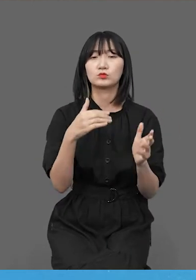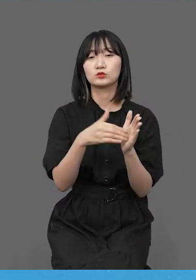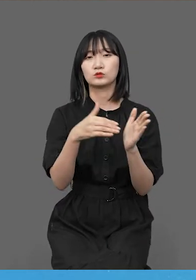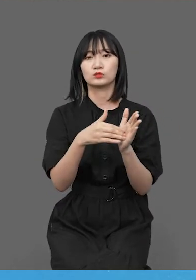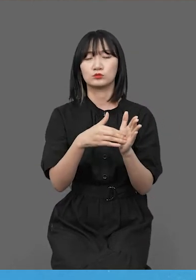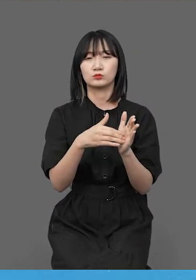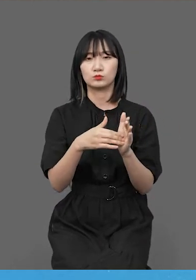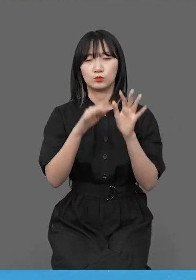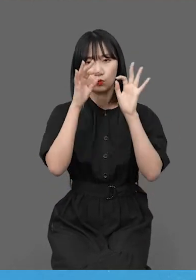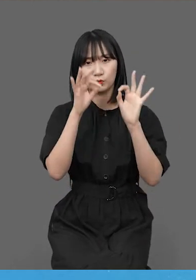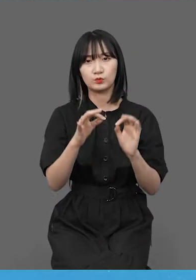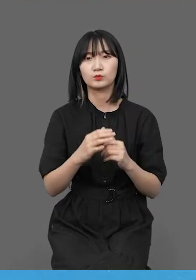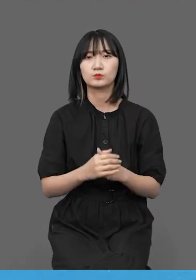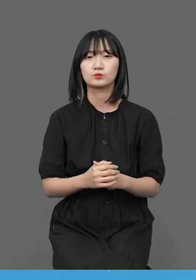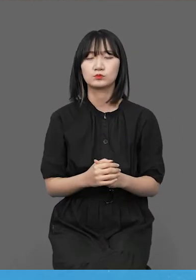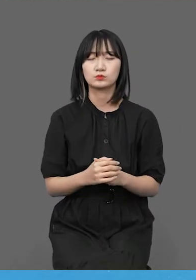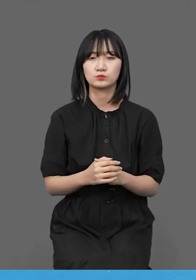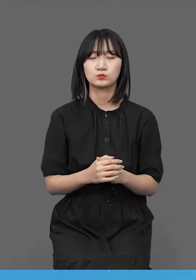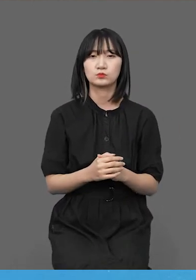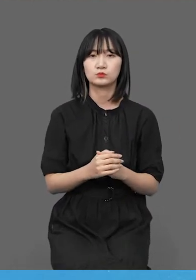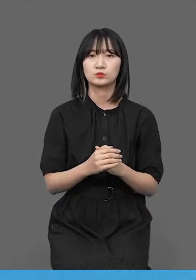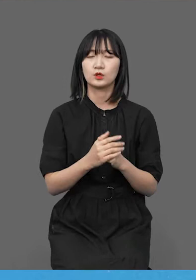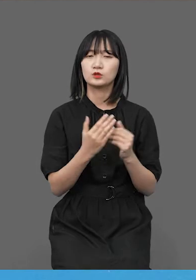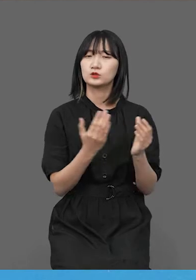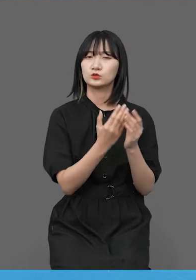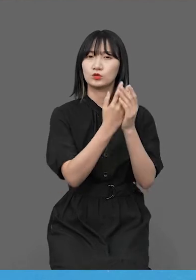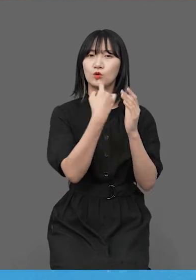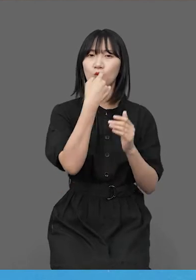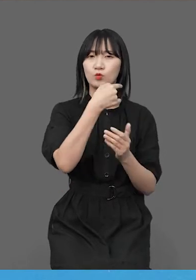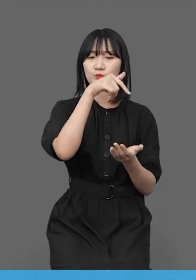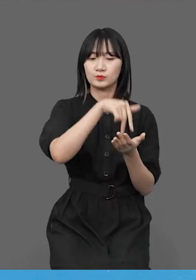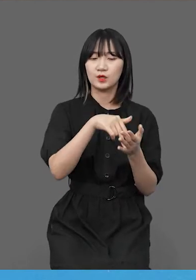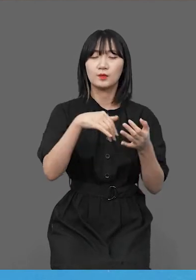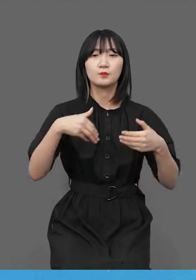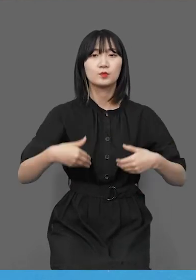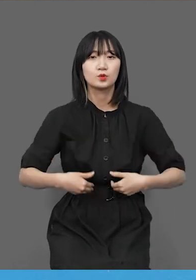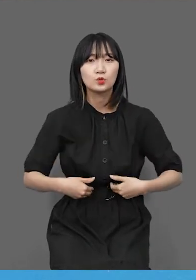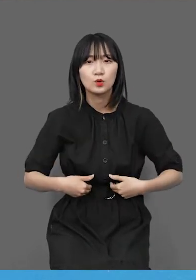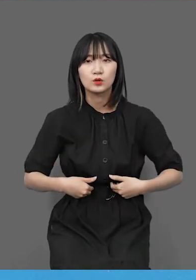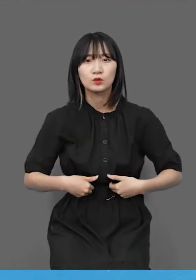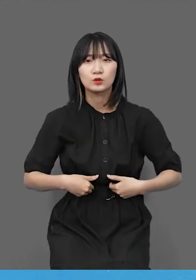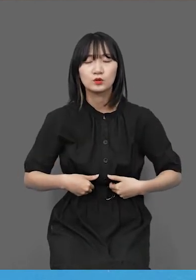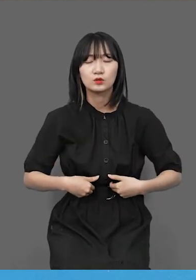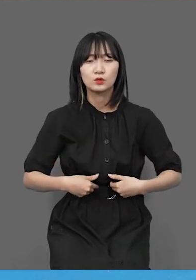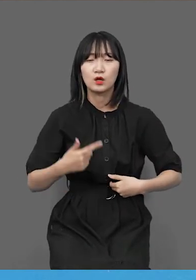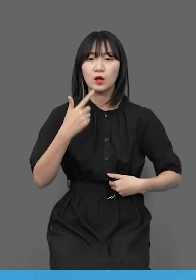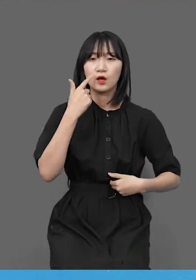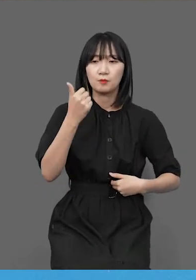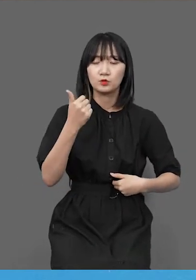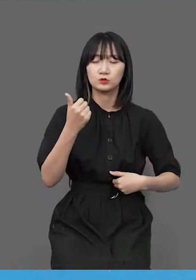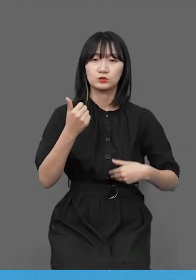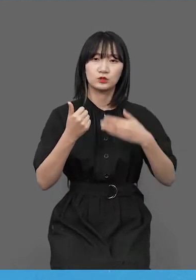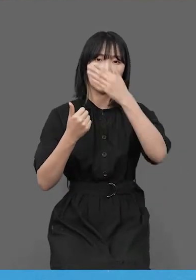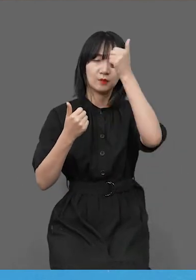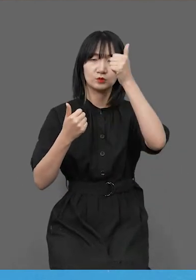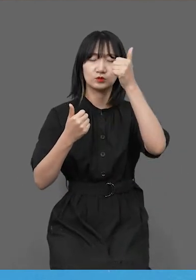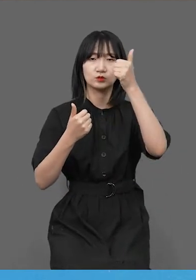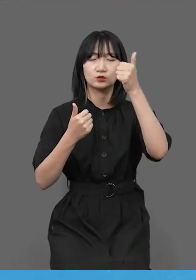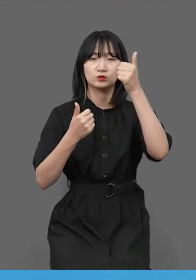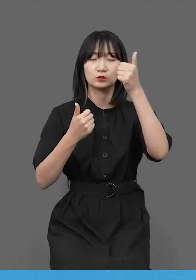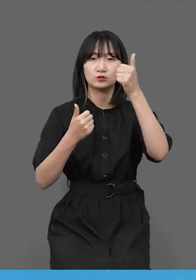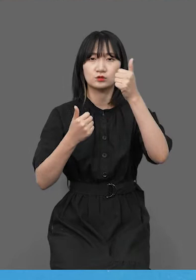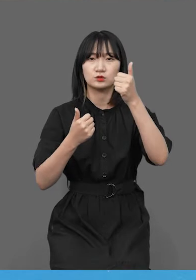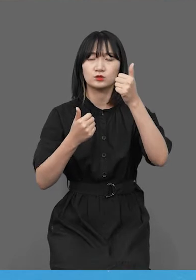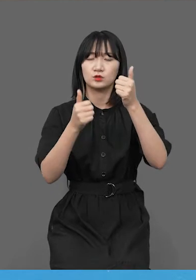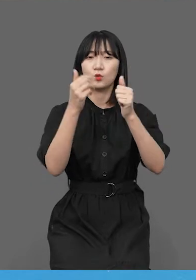있는 것을 봤을 때 정말 진화론 학자들에게 필요한 화석은 아버지 화석, 할아버지 화석인데 사촌 화석밖에